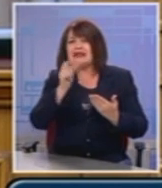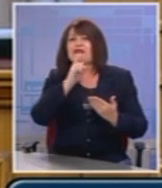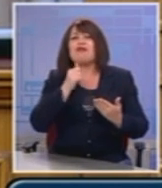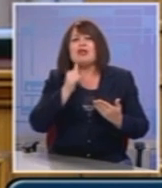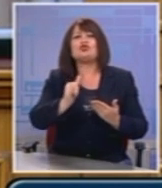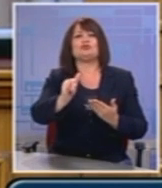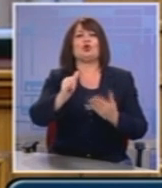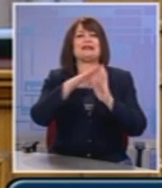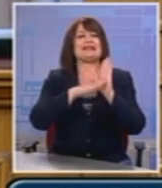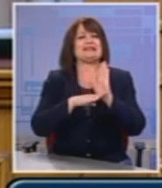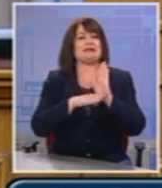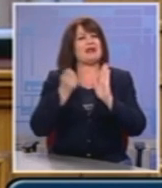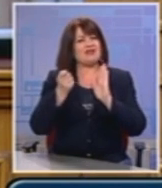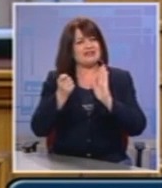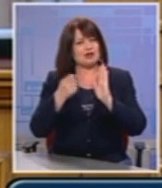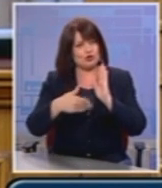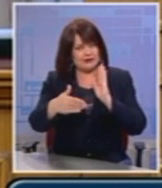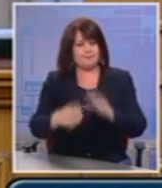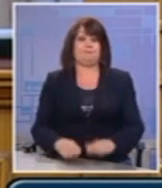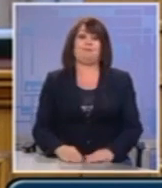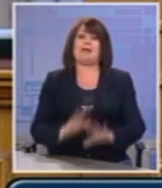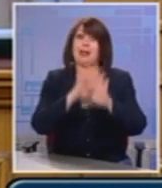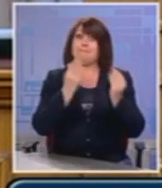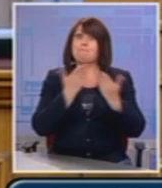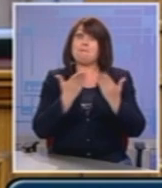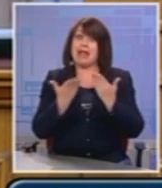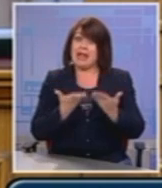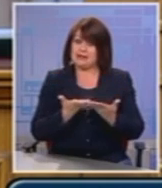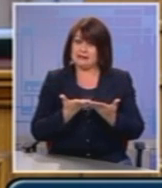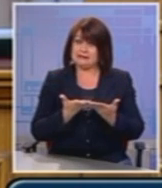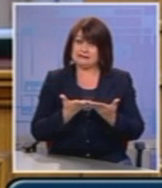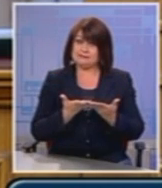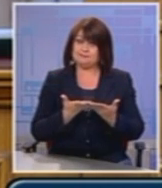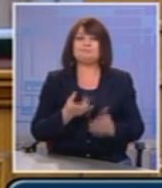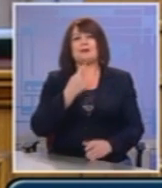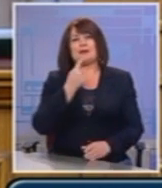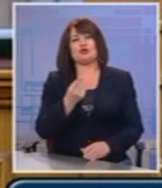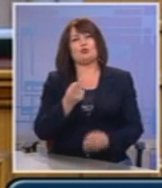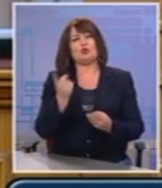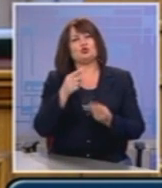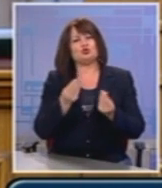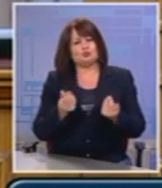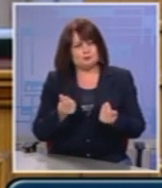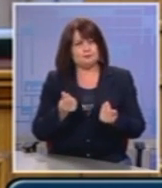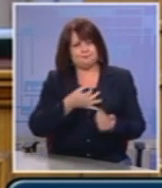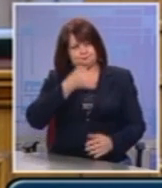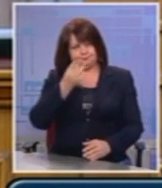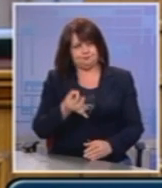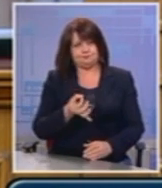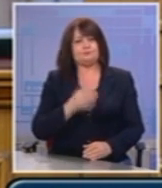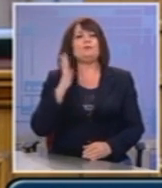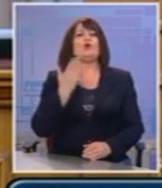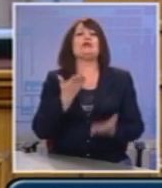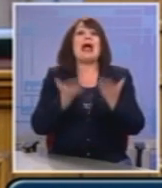συστήματος προσέξτε οι μελέτες αυτές που έγιναν θα το πω κάπως διαφορετικά όταν κάνουμε